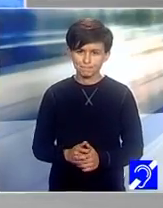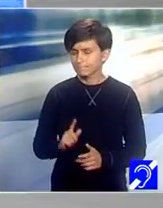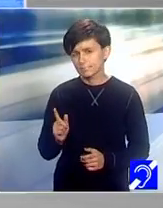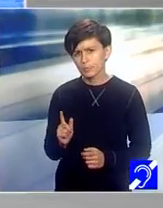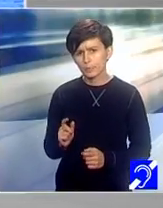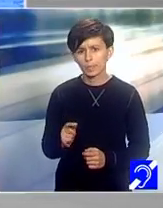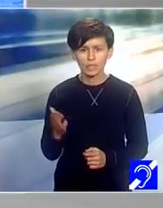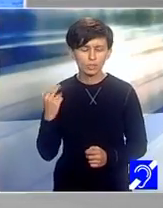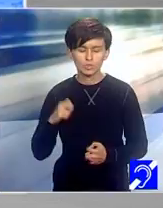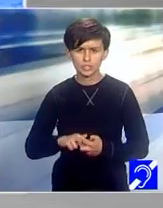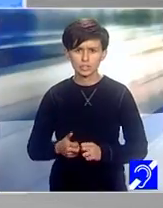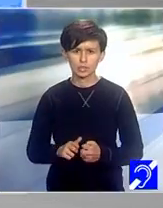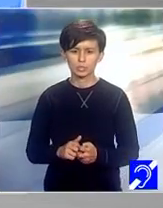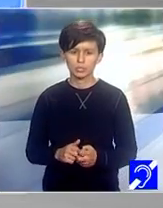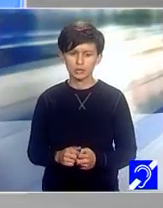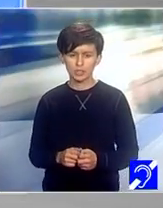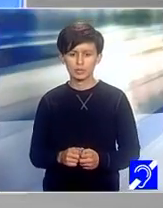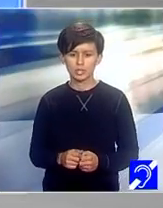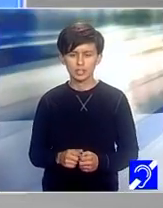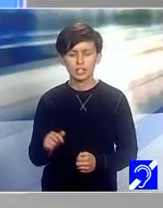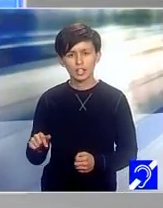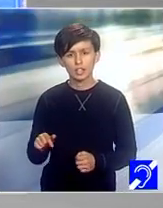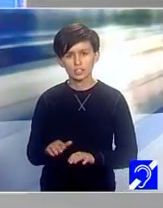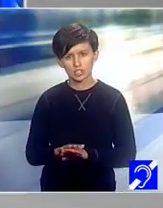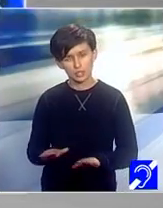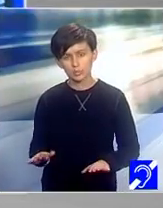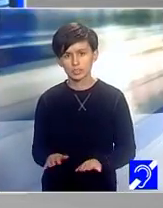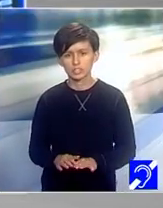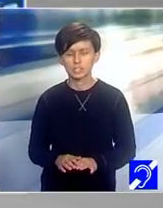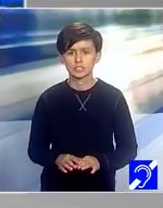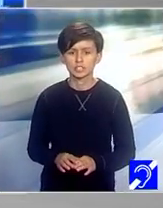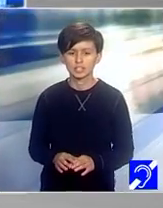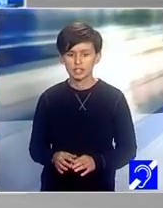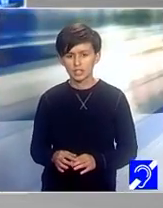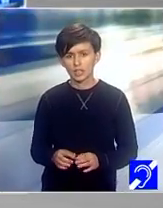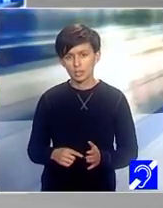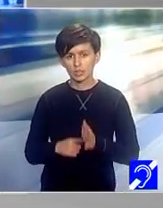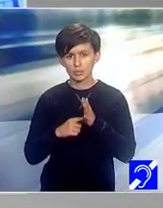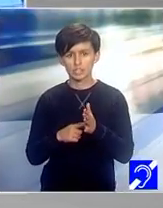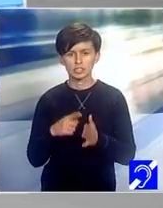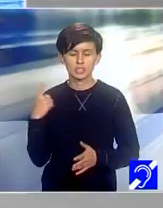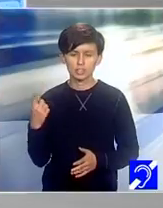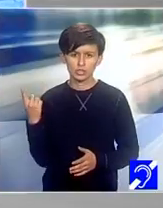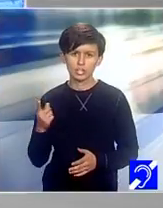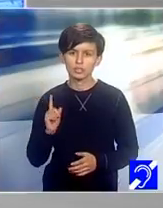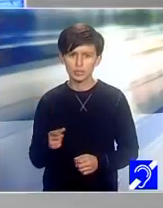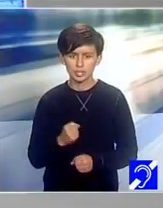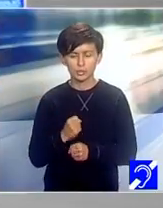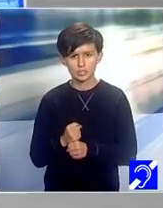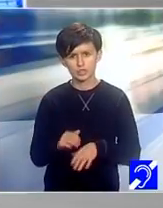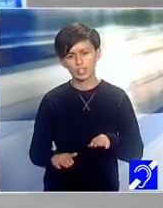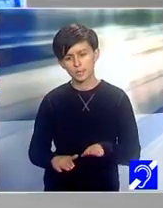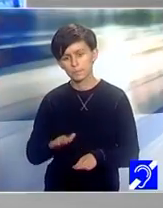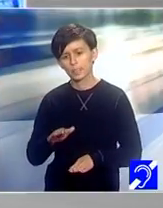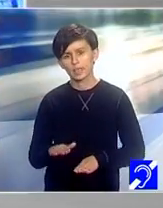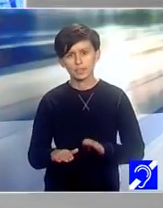că acele poziții au confirmat că orașul mai trebuie să facă pași pentru a